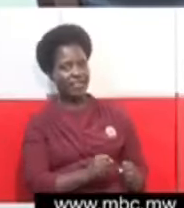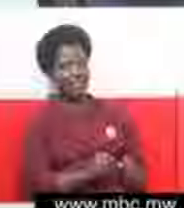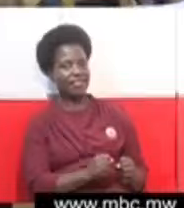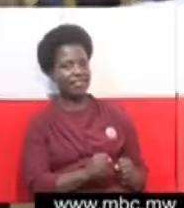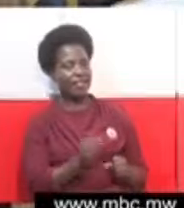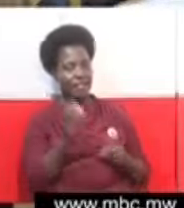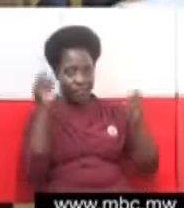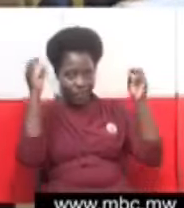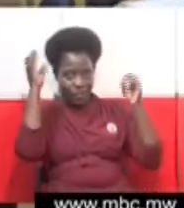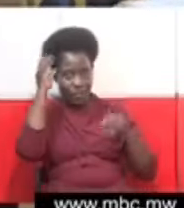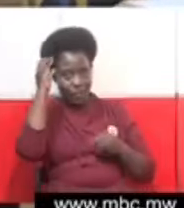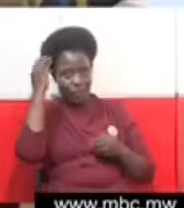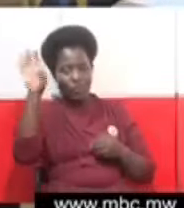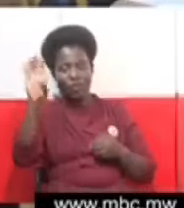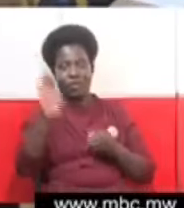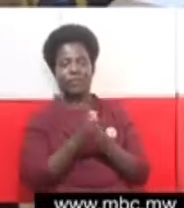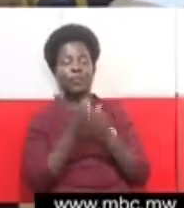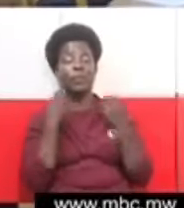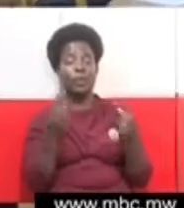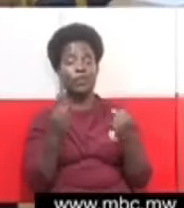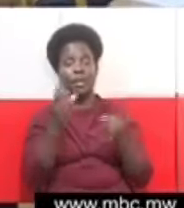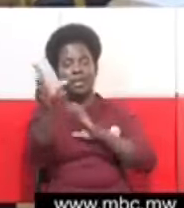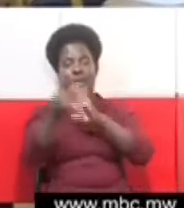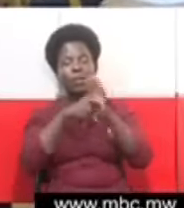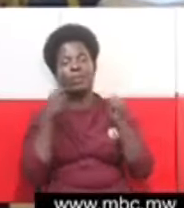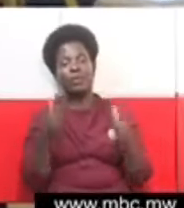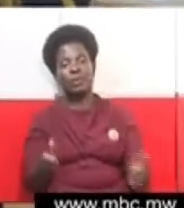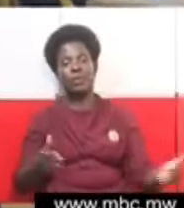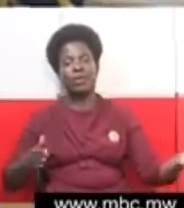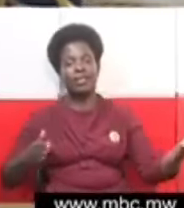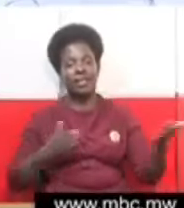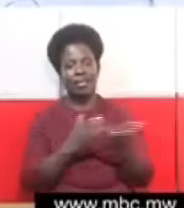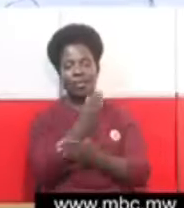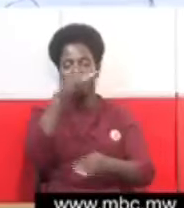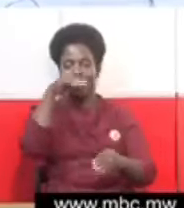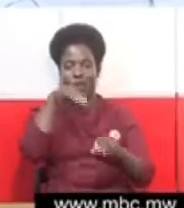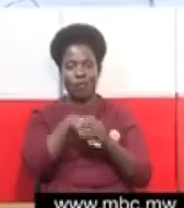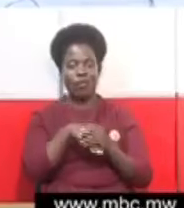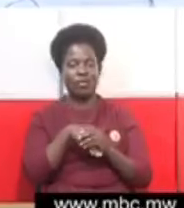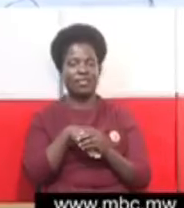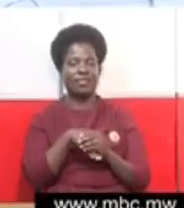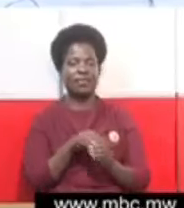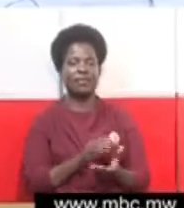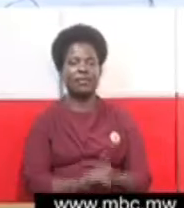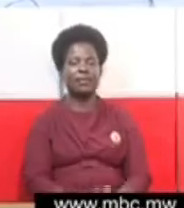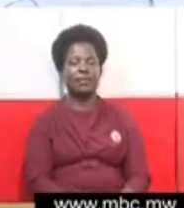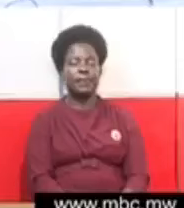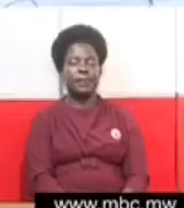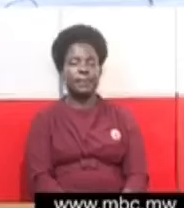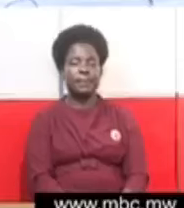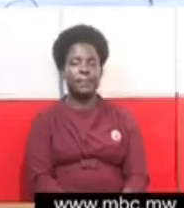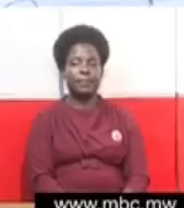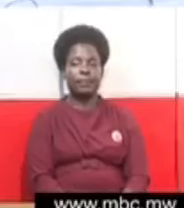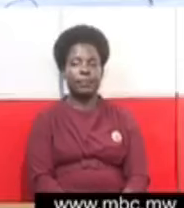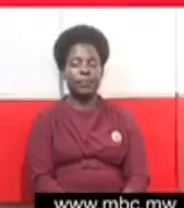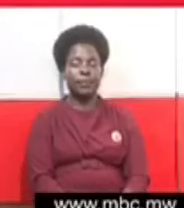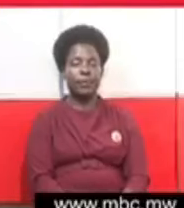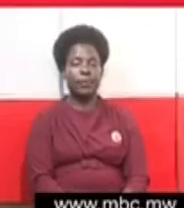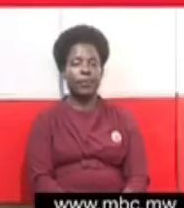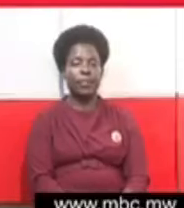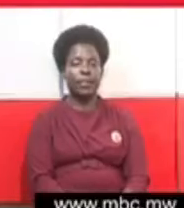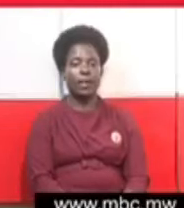mutu woti kulimbikitsa ulamuliro wabwino kudzera mu voti. Trust Office MBC Lilongwe.